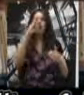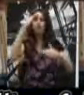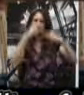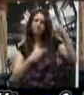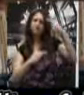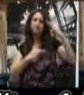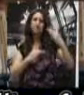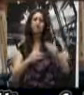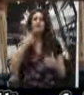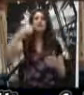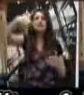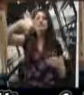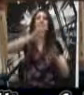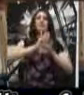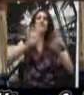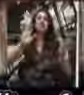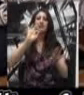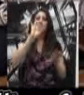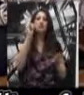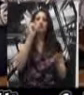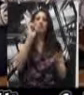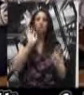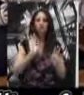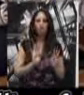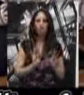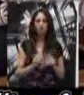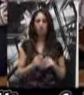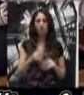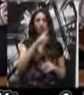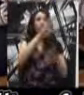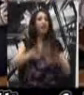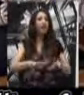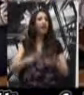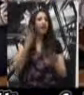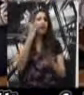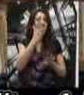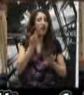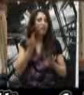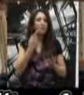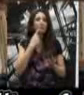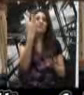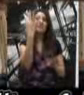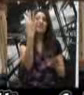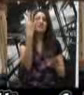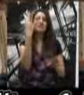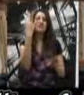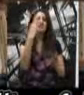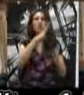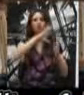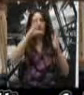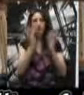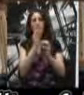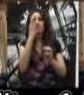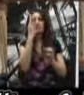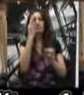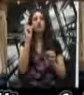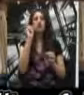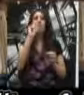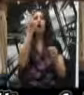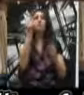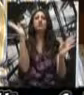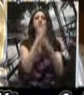يعني 6 سنين وثلاث شهور. 6 سنين وبقالك هنا في السجن قد ايه؟ بقالي 3 سنين كوامل و15